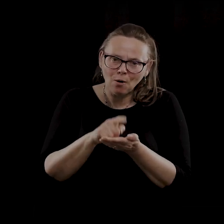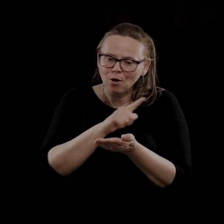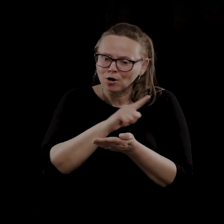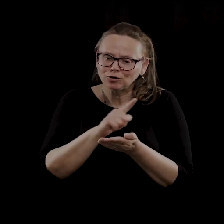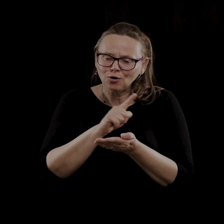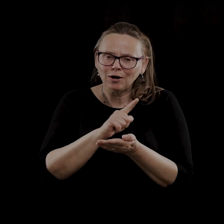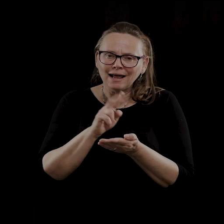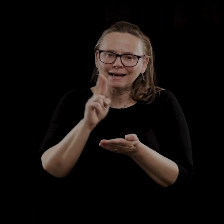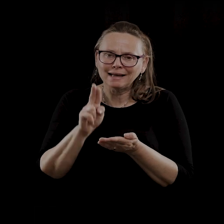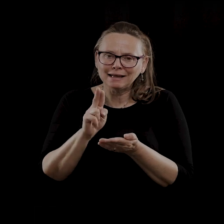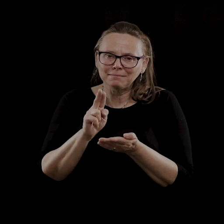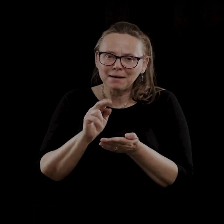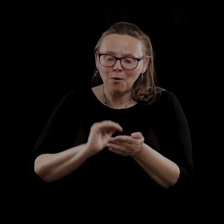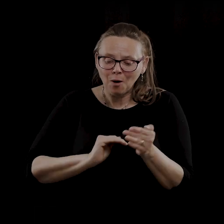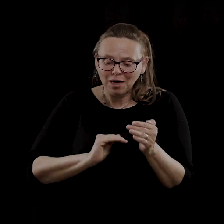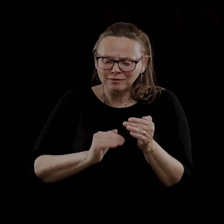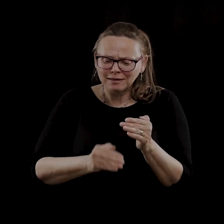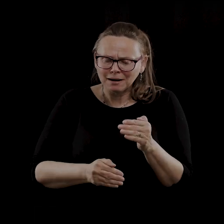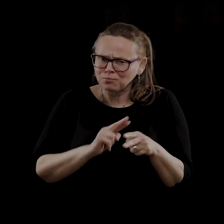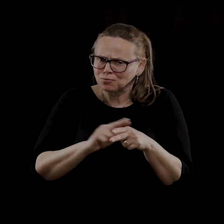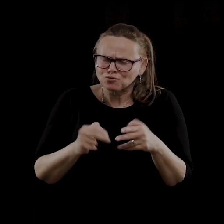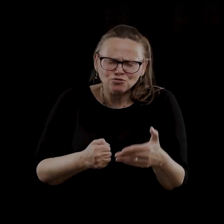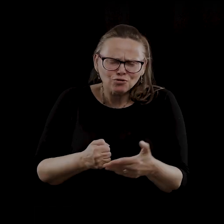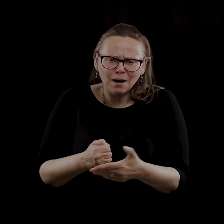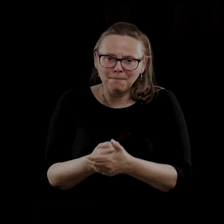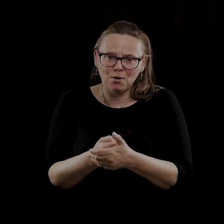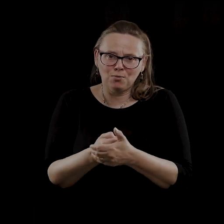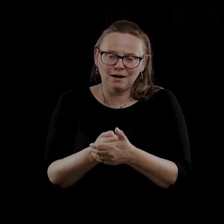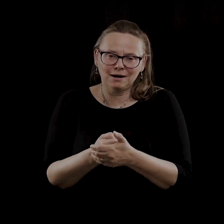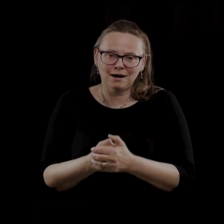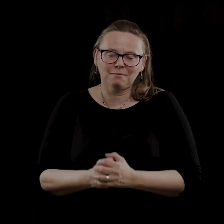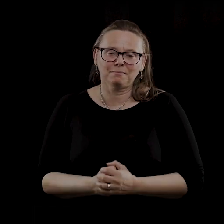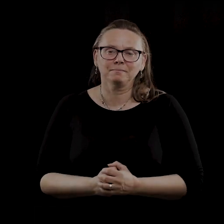ni imel trebuščka povsem polnega.